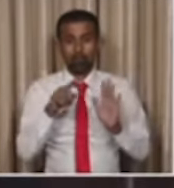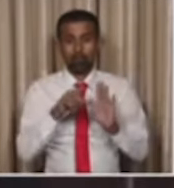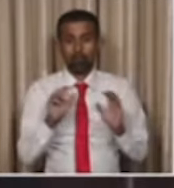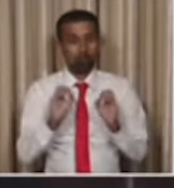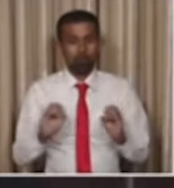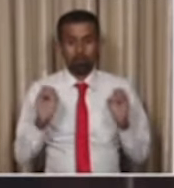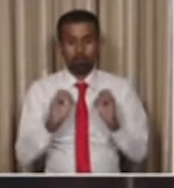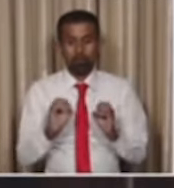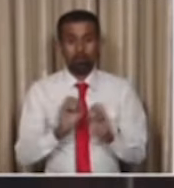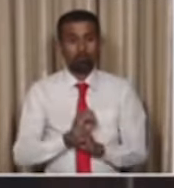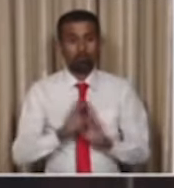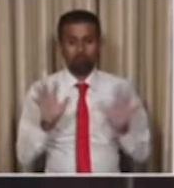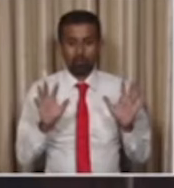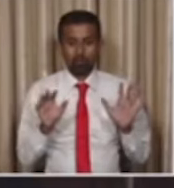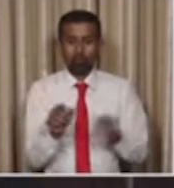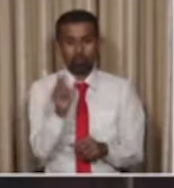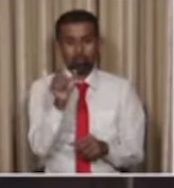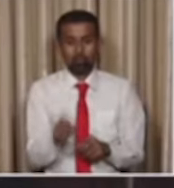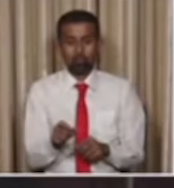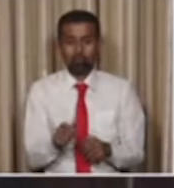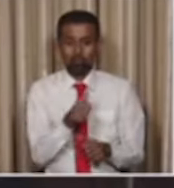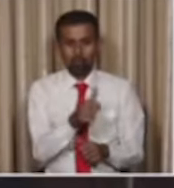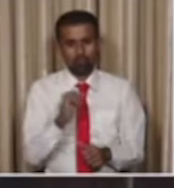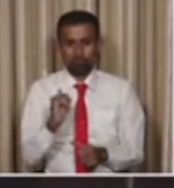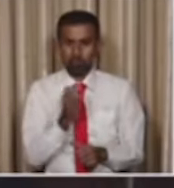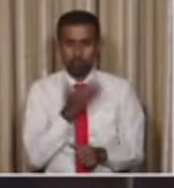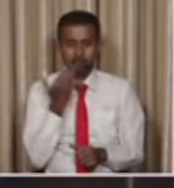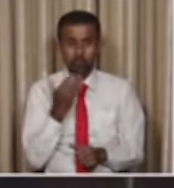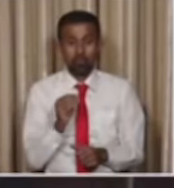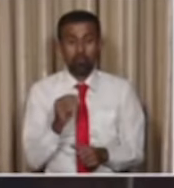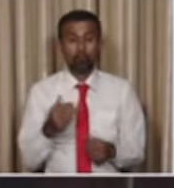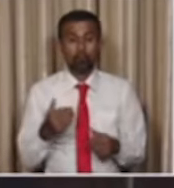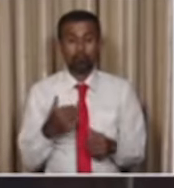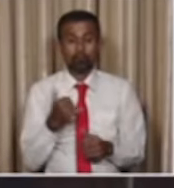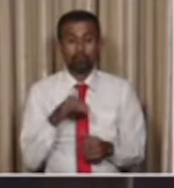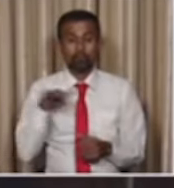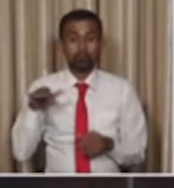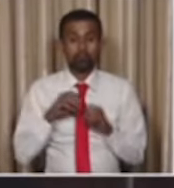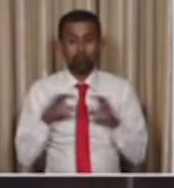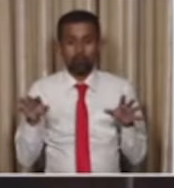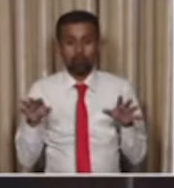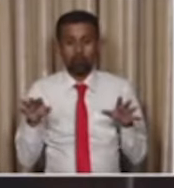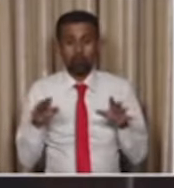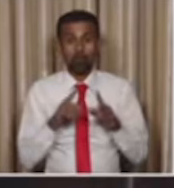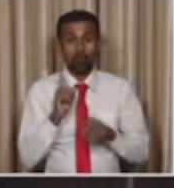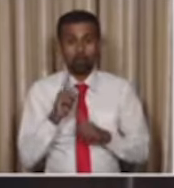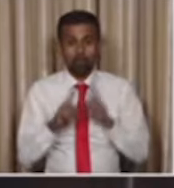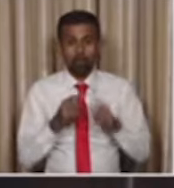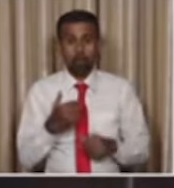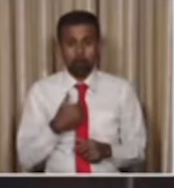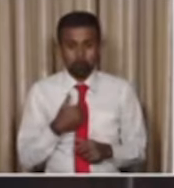නැහැ කියලා නාමලේකන ඇනවුස් කරනවා. ඒක ඔබතුමාගේ සම්ප්‍රදාය තුළ හරි හෝ වැරදි වෙන්න පුළුවන්. නමුත් මෙතන සමාජය යන මතේ අද ඒ කතා කරන මොහොතේදී